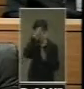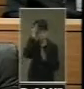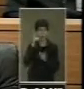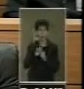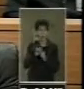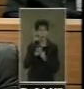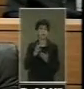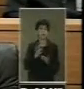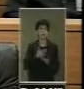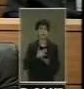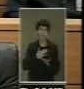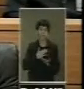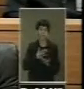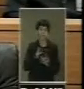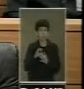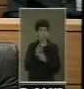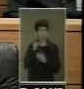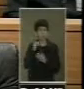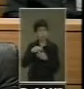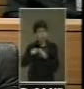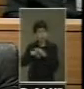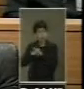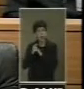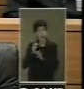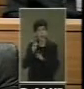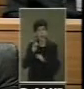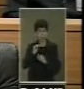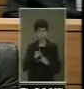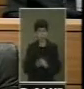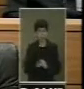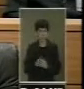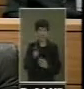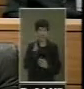ชหนีคมช.ครับ